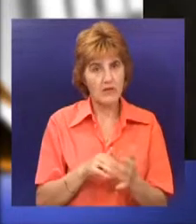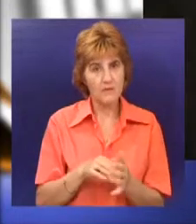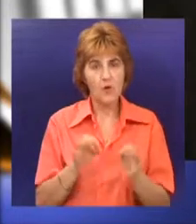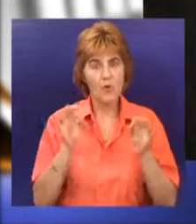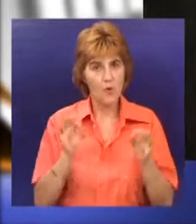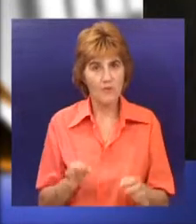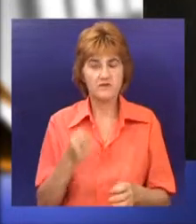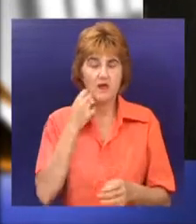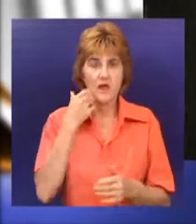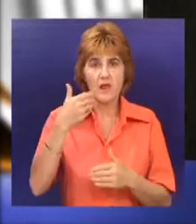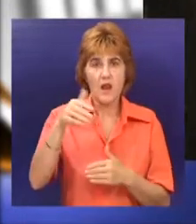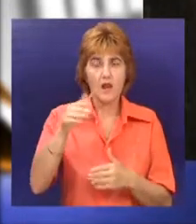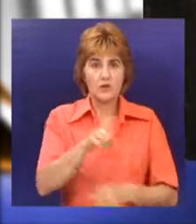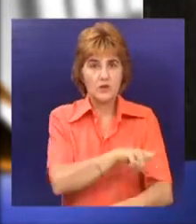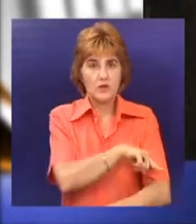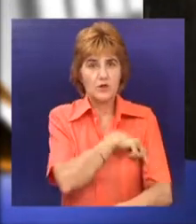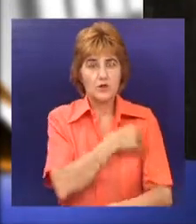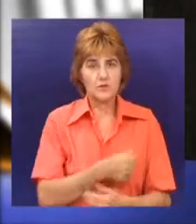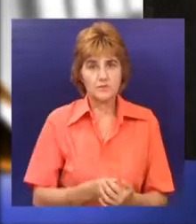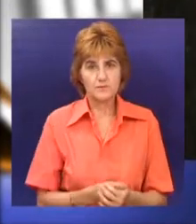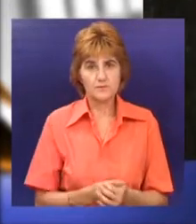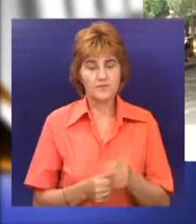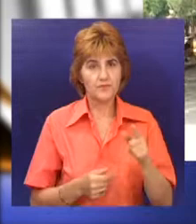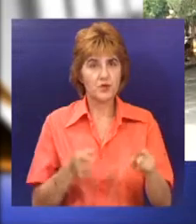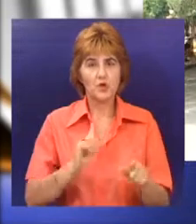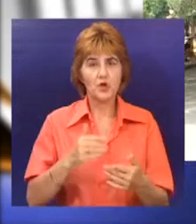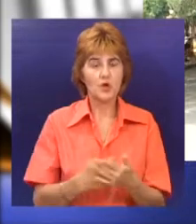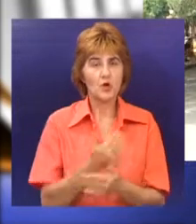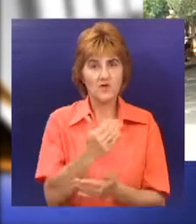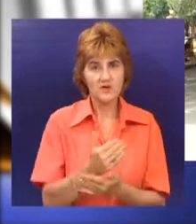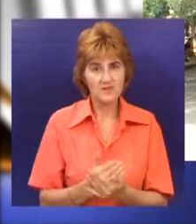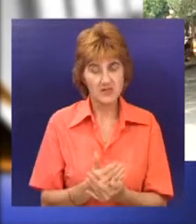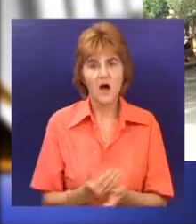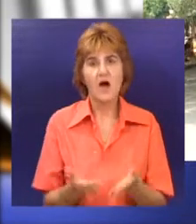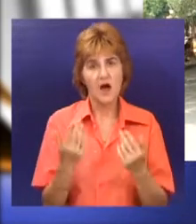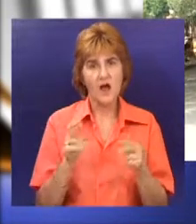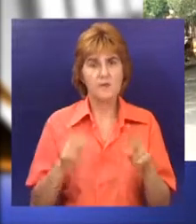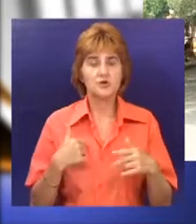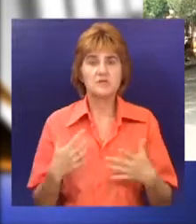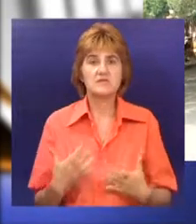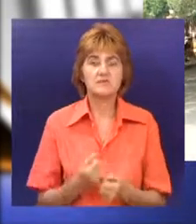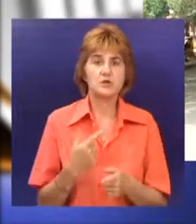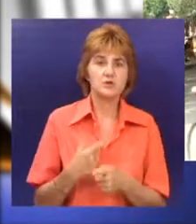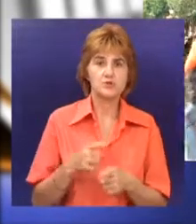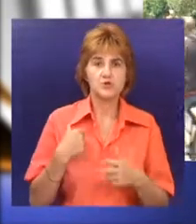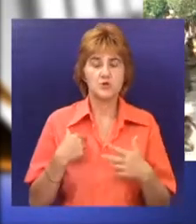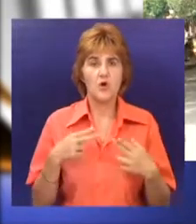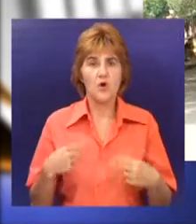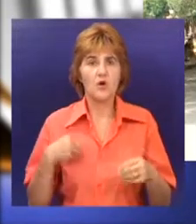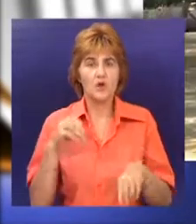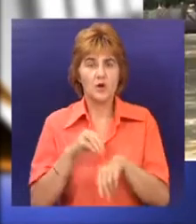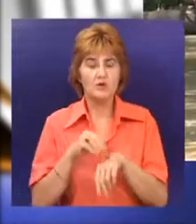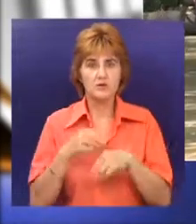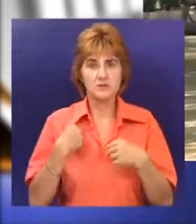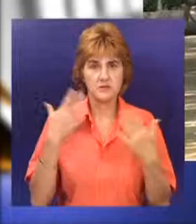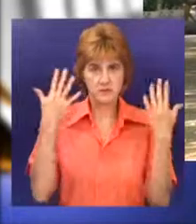imate ukoliko se duže zadržavate napolju. Naravno, ovo nije propisano novim zakonom o saobraćaju, ali vas može spasiti od iznenadnog kolapsa koji